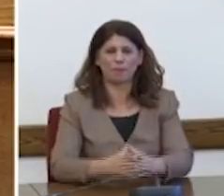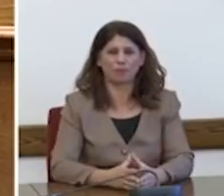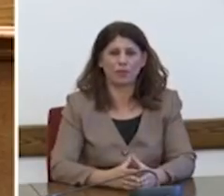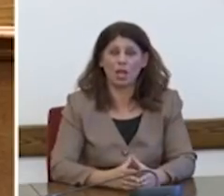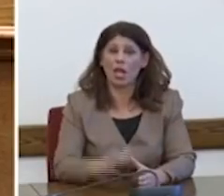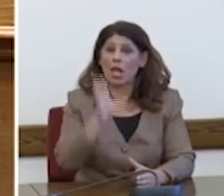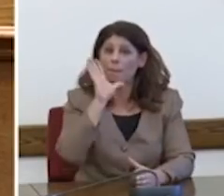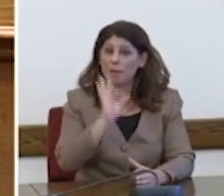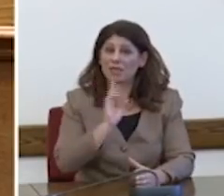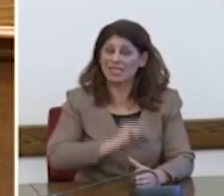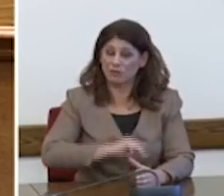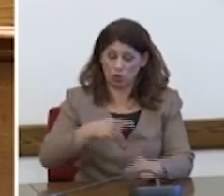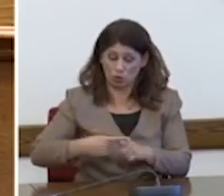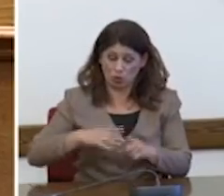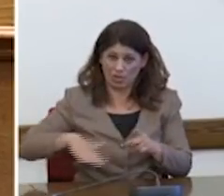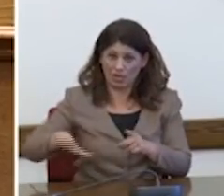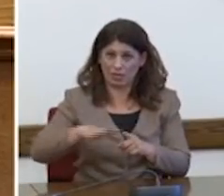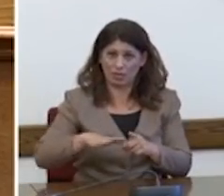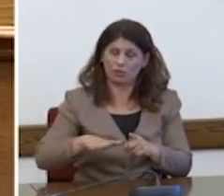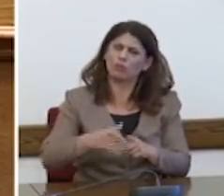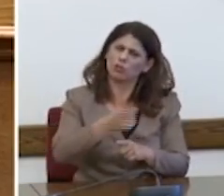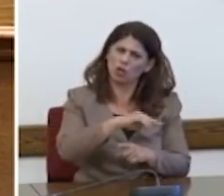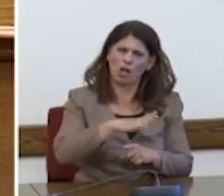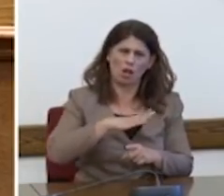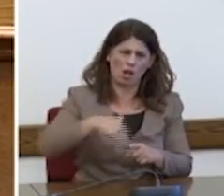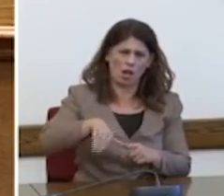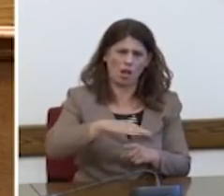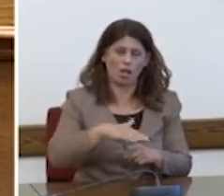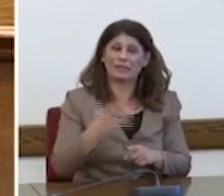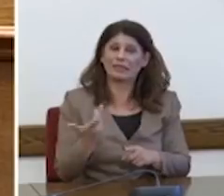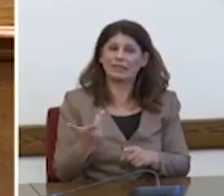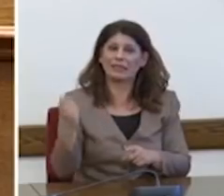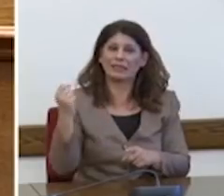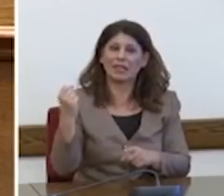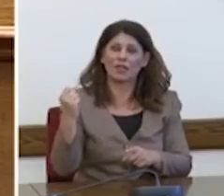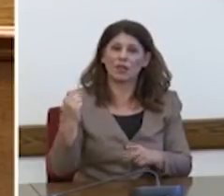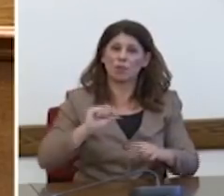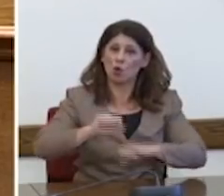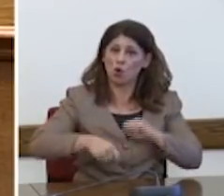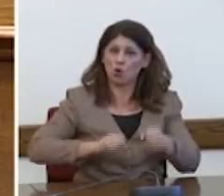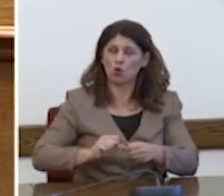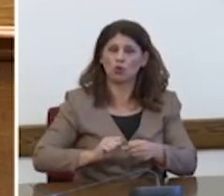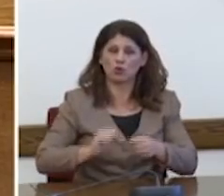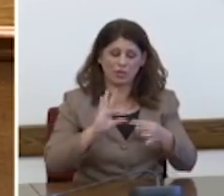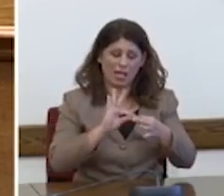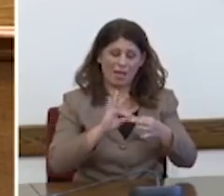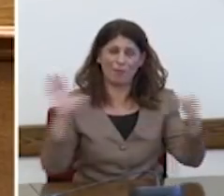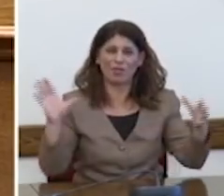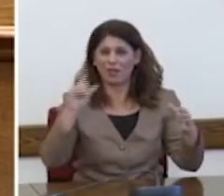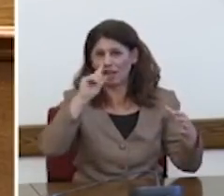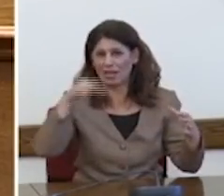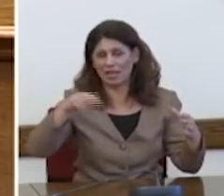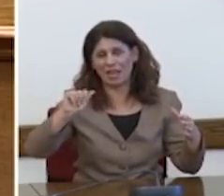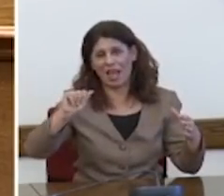Πραγματικό συμφέρον του ελληνικού λαού και των άλλων λαών της περιοχής είναι να δυναμώσει ο αγώνας για αποδέσμευση από ΝΑΤΟ και